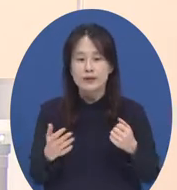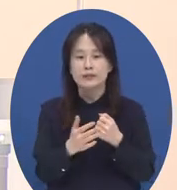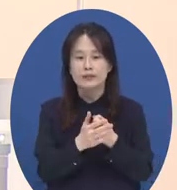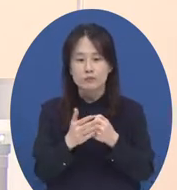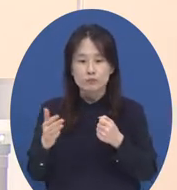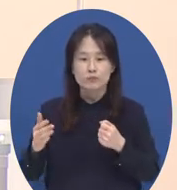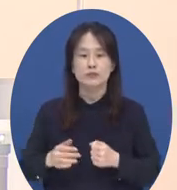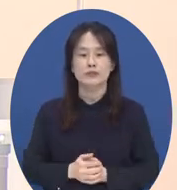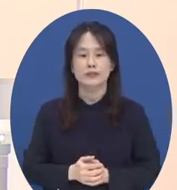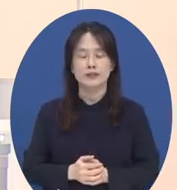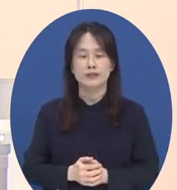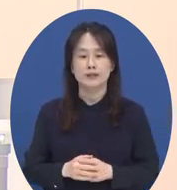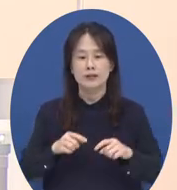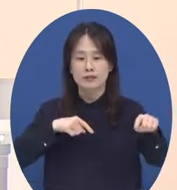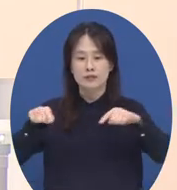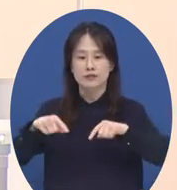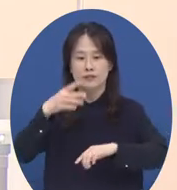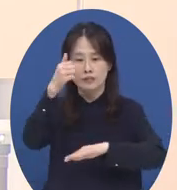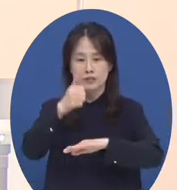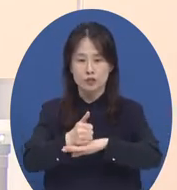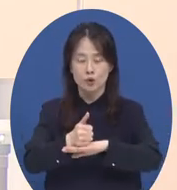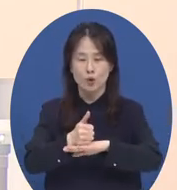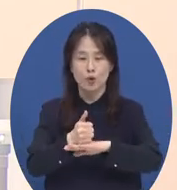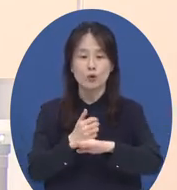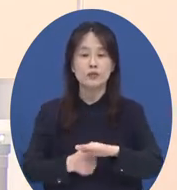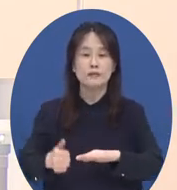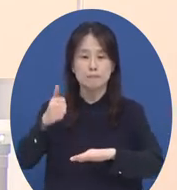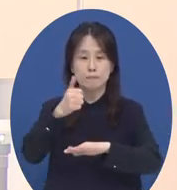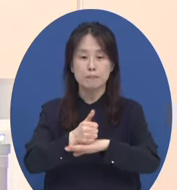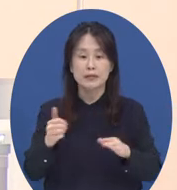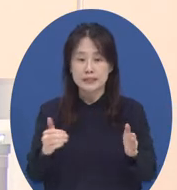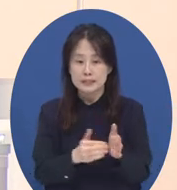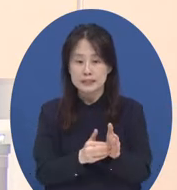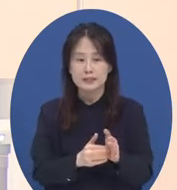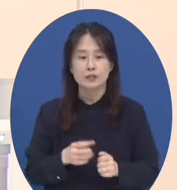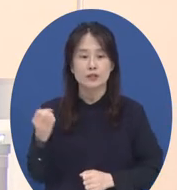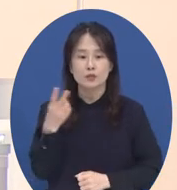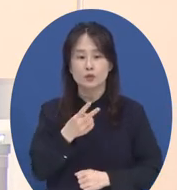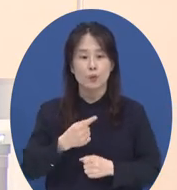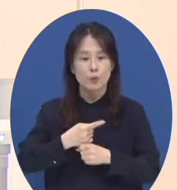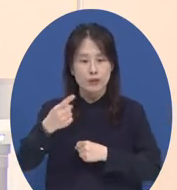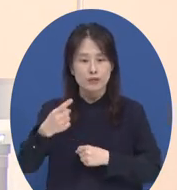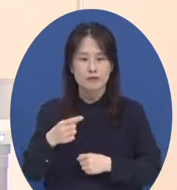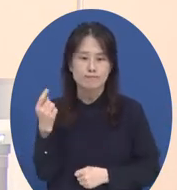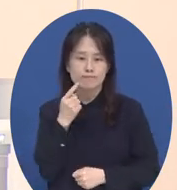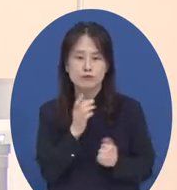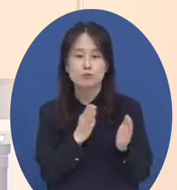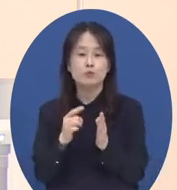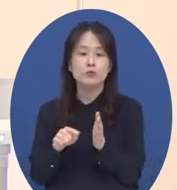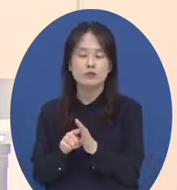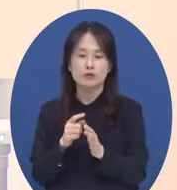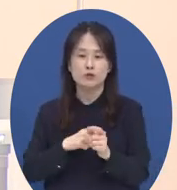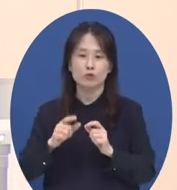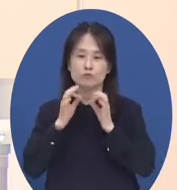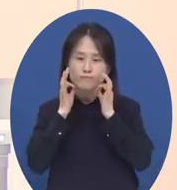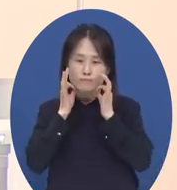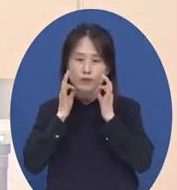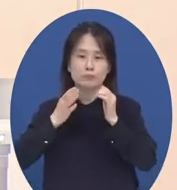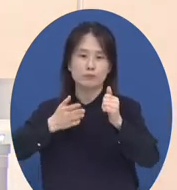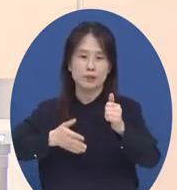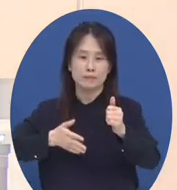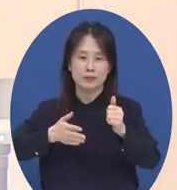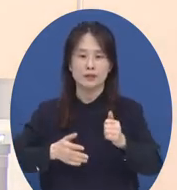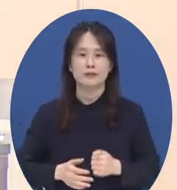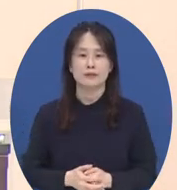중요한 회기이니만큼 민선 7기의 성공적인 마무리와 민선 8기의 철저한 준비를 위해